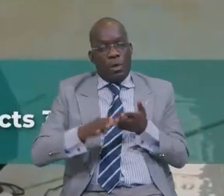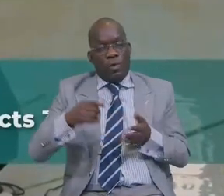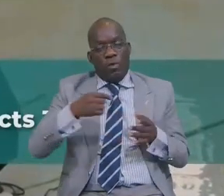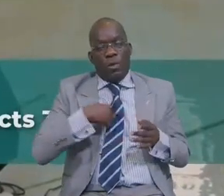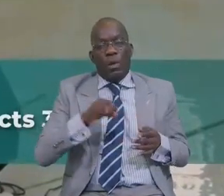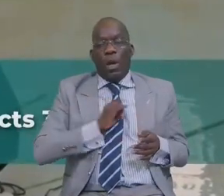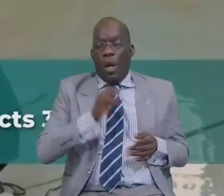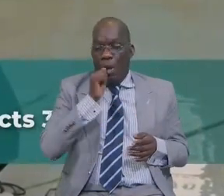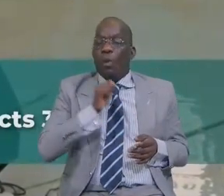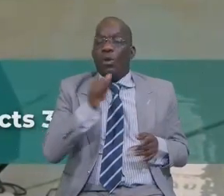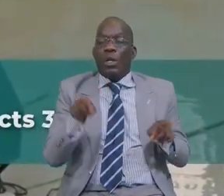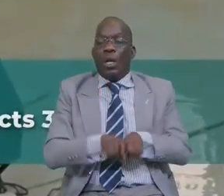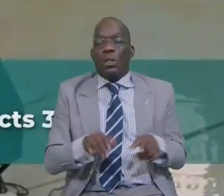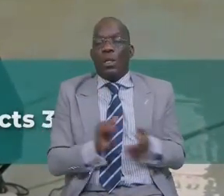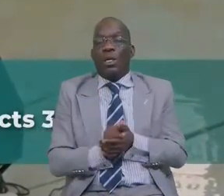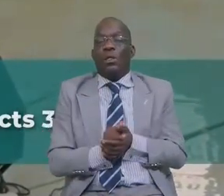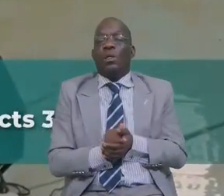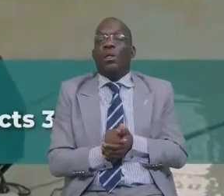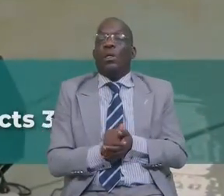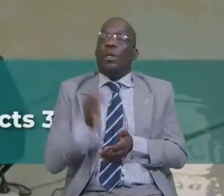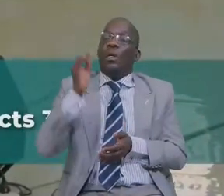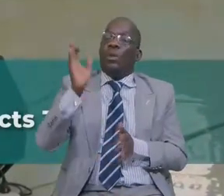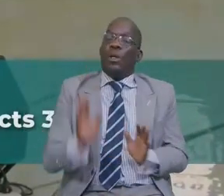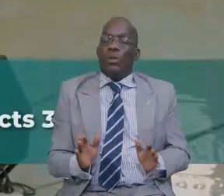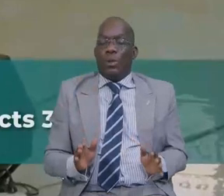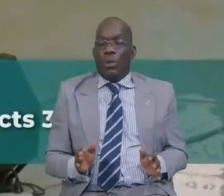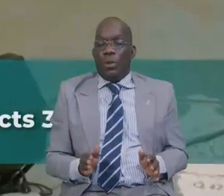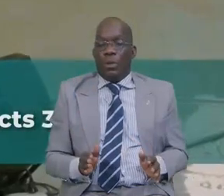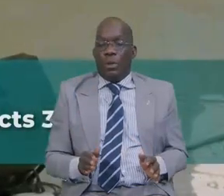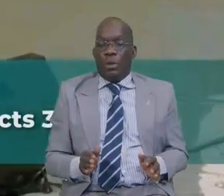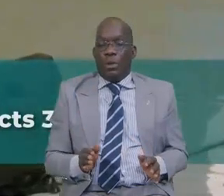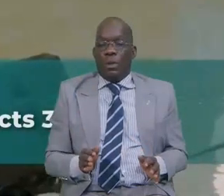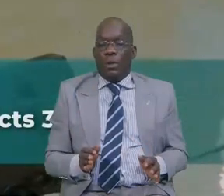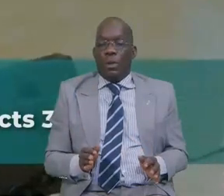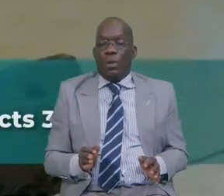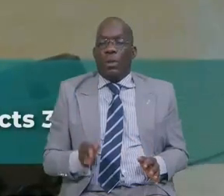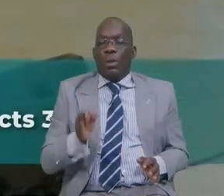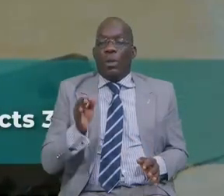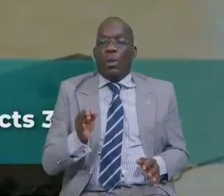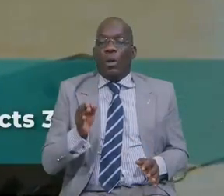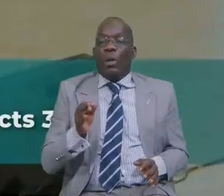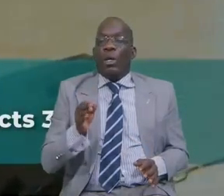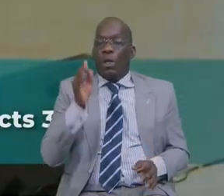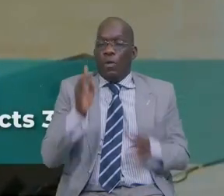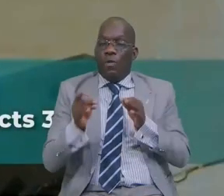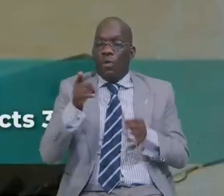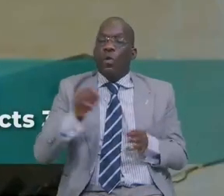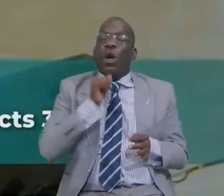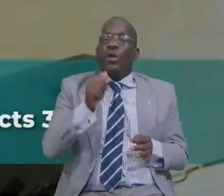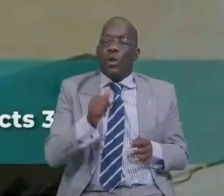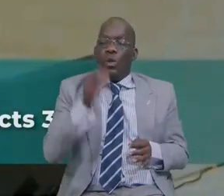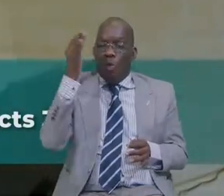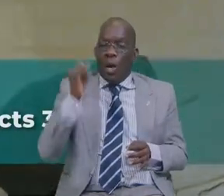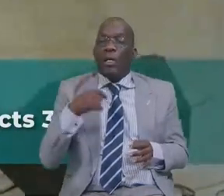Je ne suis pas comme tel pasteur. Et si tu n'es pas maintenant, pourquoi tu dois dire ça?